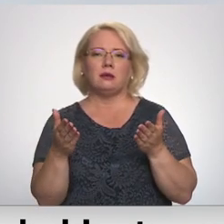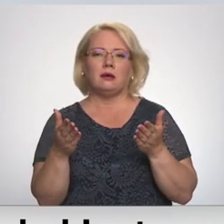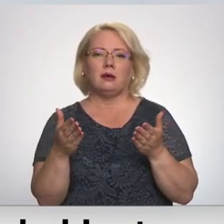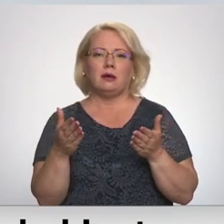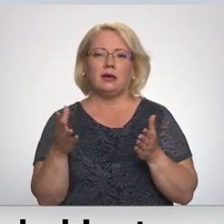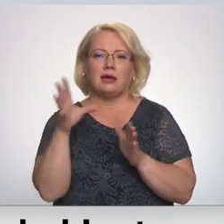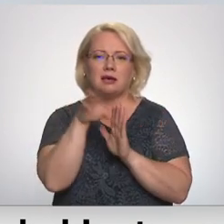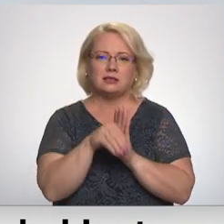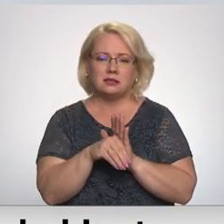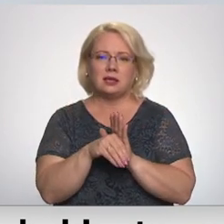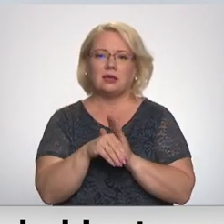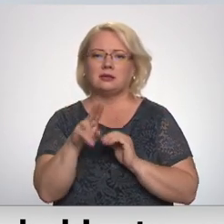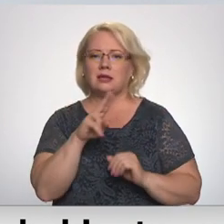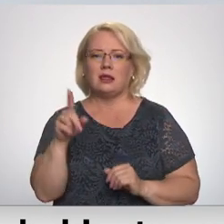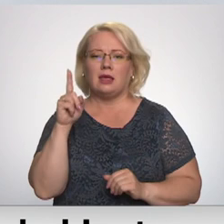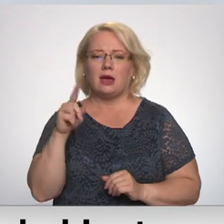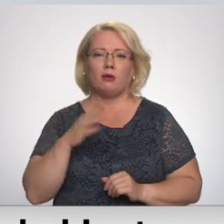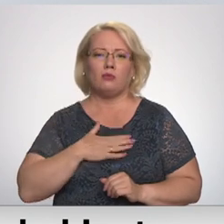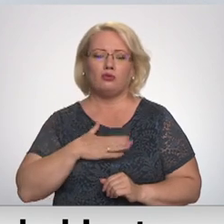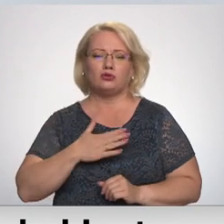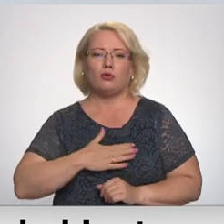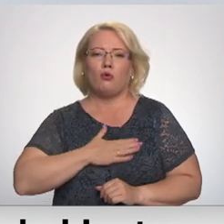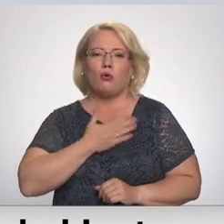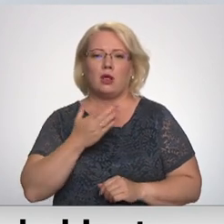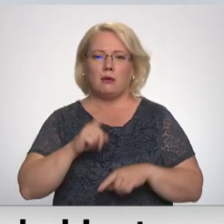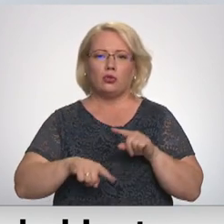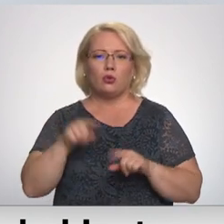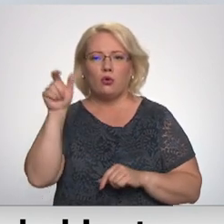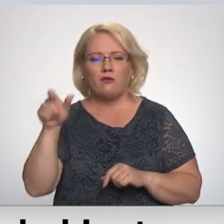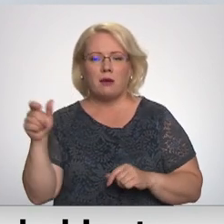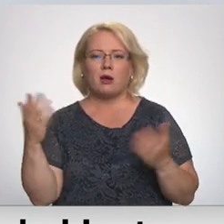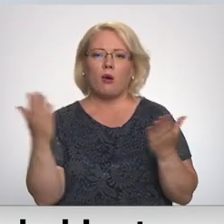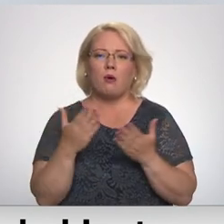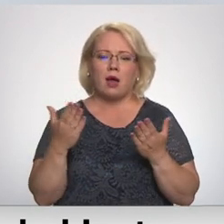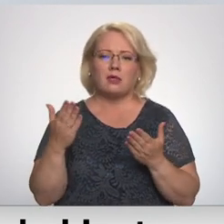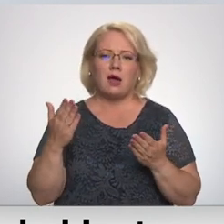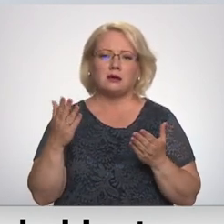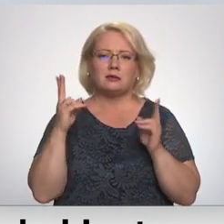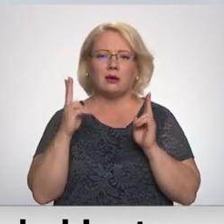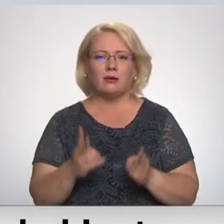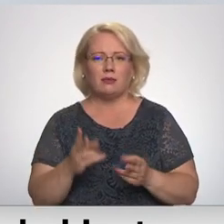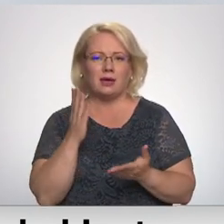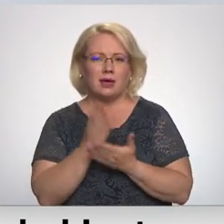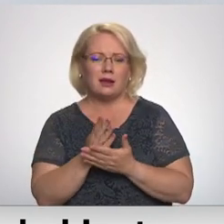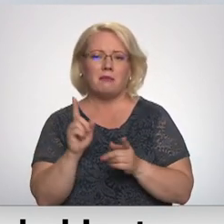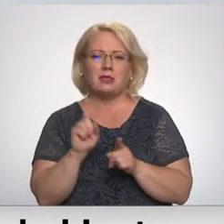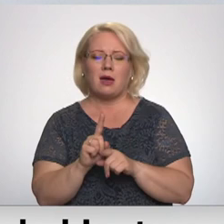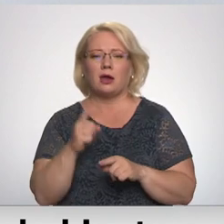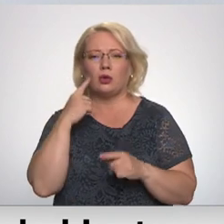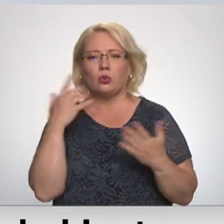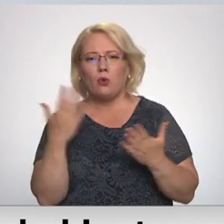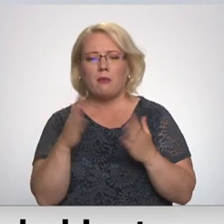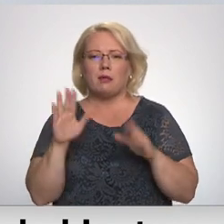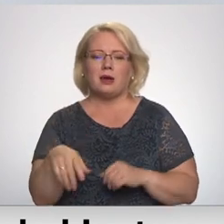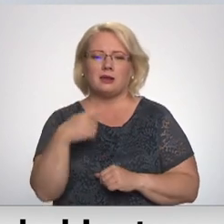Mudināt iesaistīties, kad ne tikai mūsu mīļie un tuvie ir kādās nonākuši grūtībās, bet arī domāt par